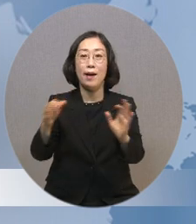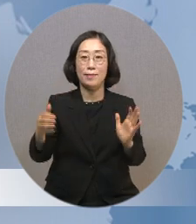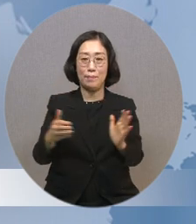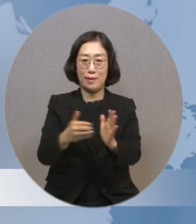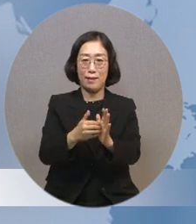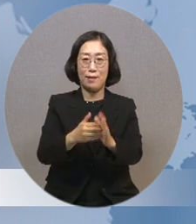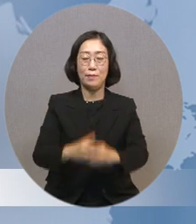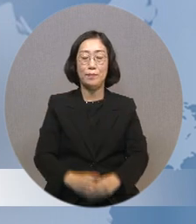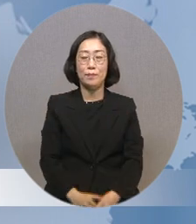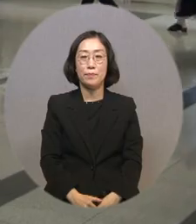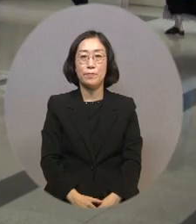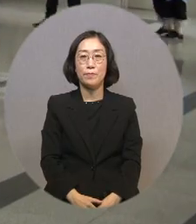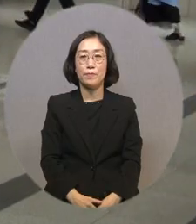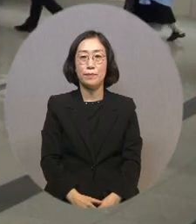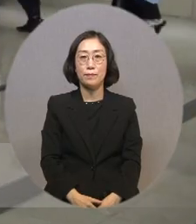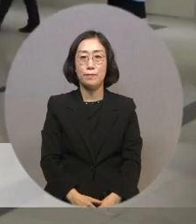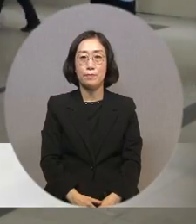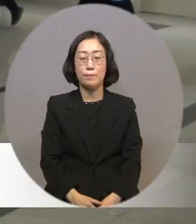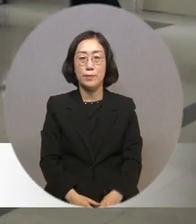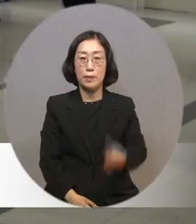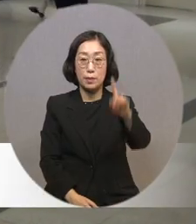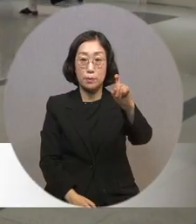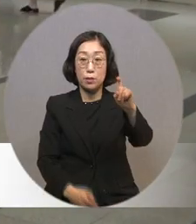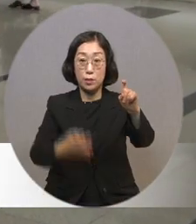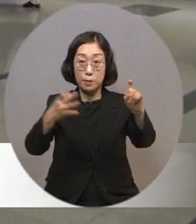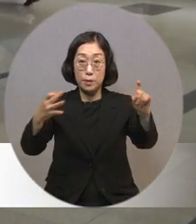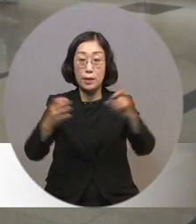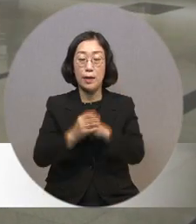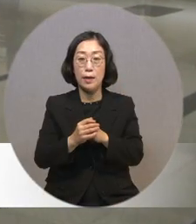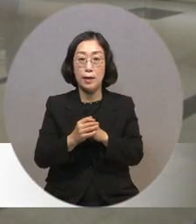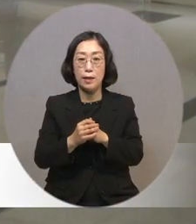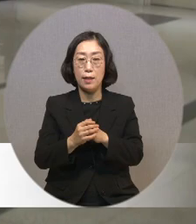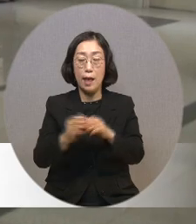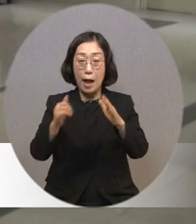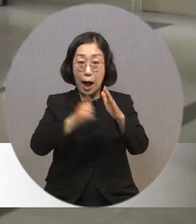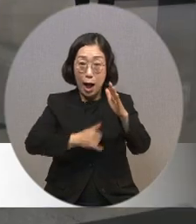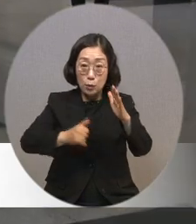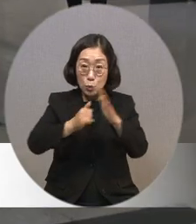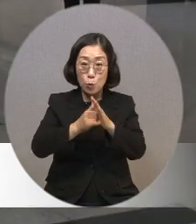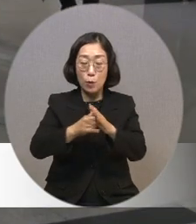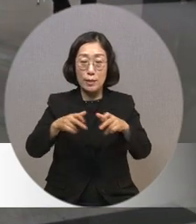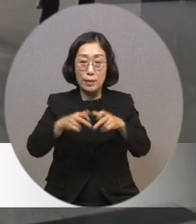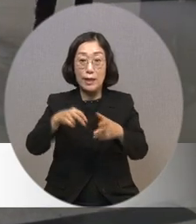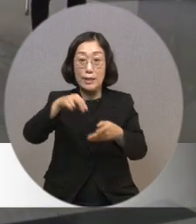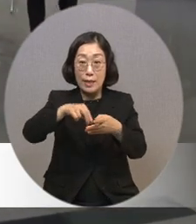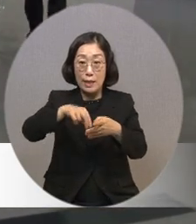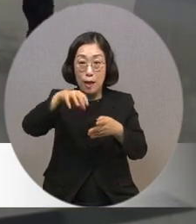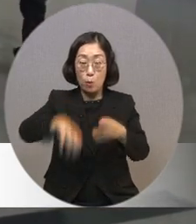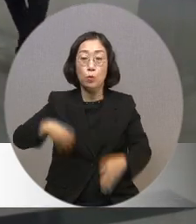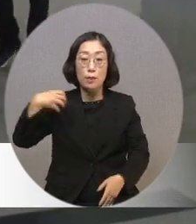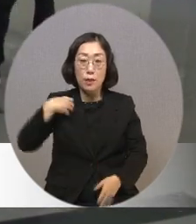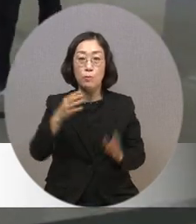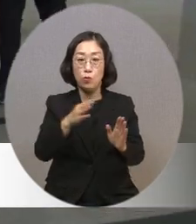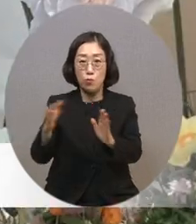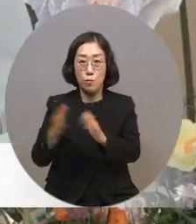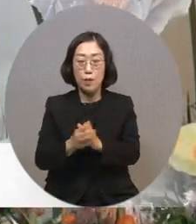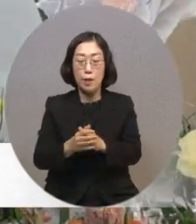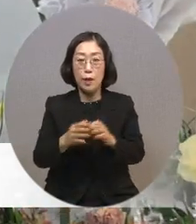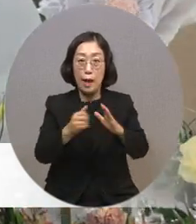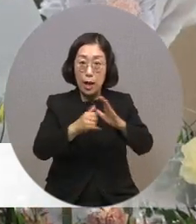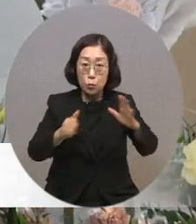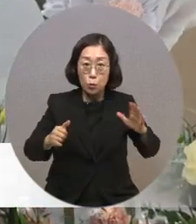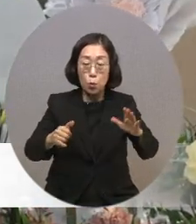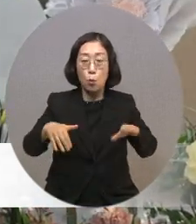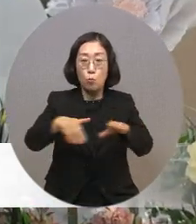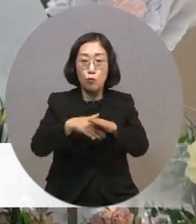기자가 전합니다. 지난 14일 경기 북부 장애인 가족센터 주관 2024 경기도 장애인 가족 문화